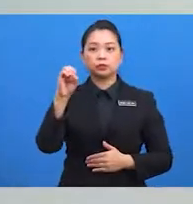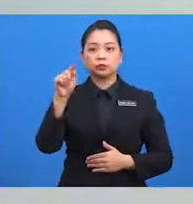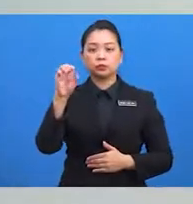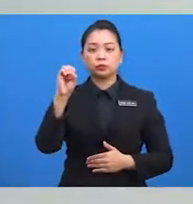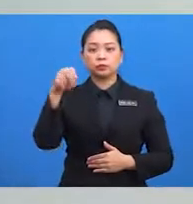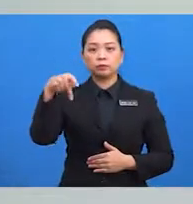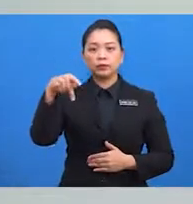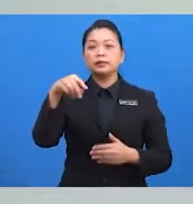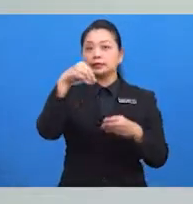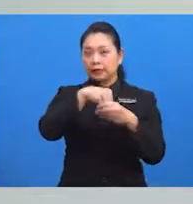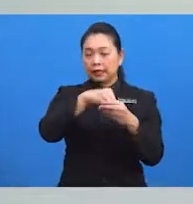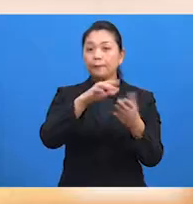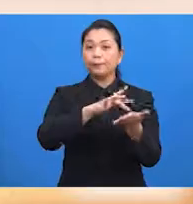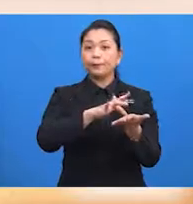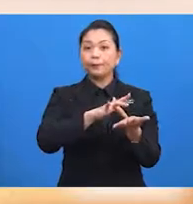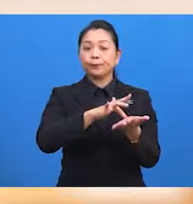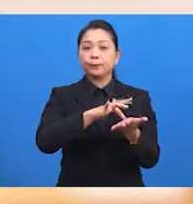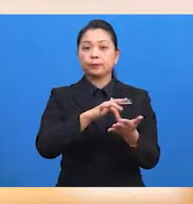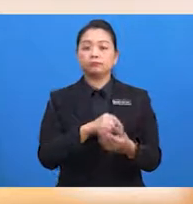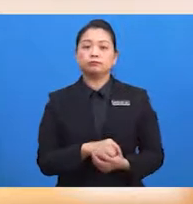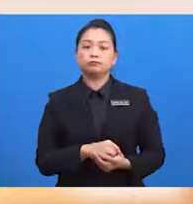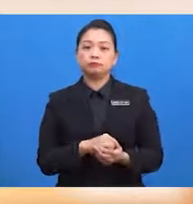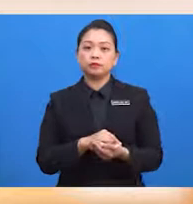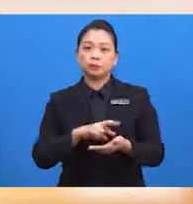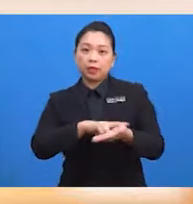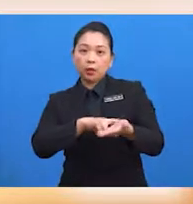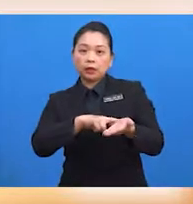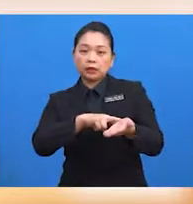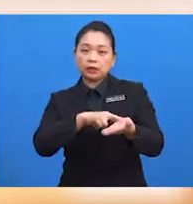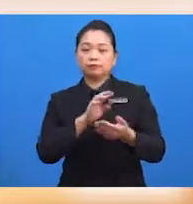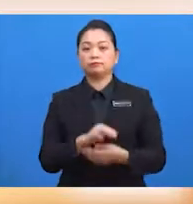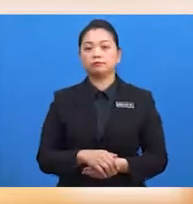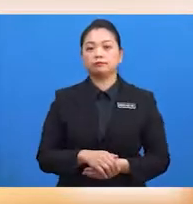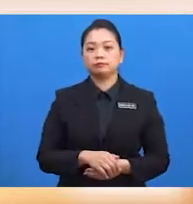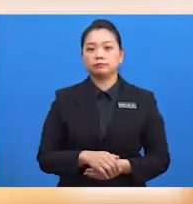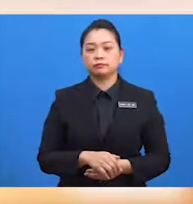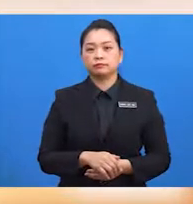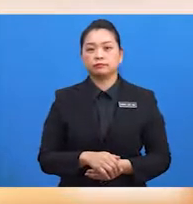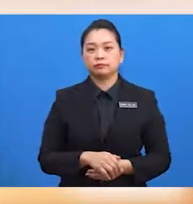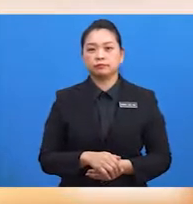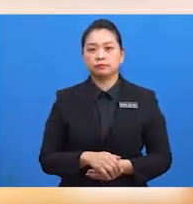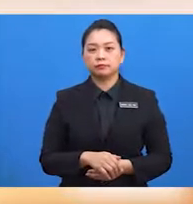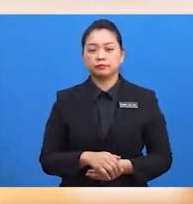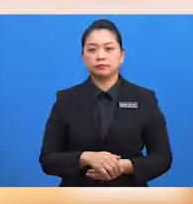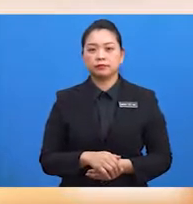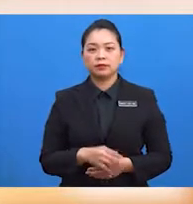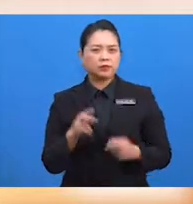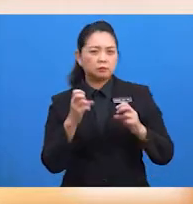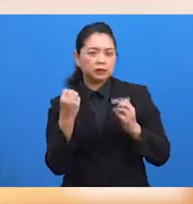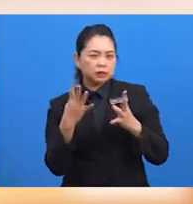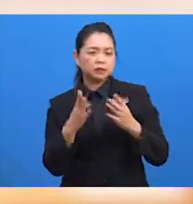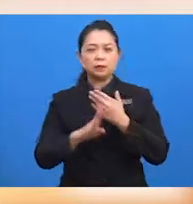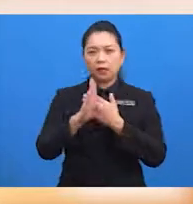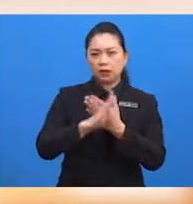Aku tahu kamu Neng Urip siaran mengayun juga berbahaya kepada manusia dan semua kehidupan di bumi ini